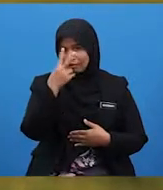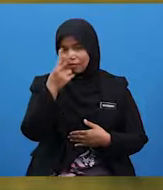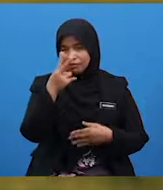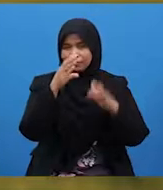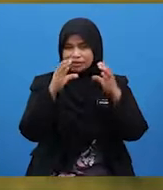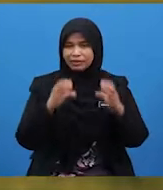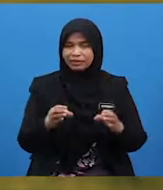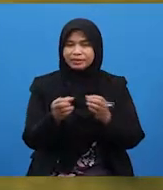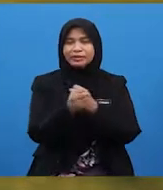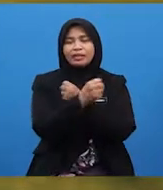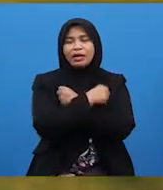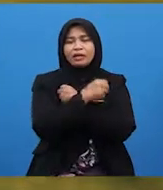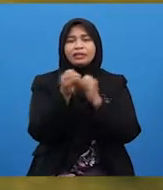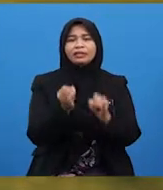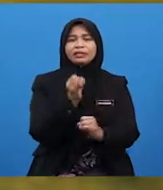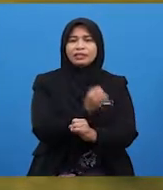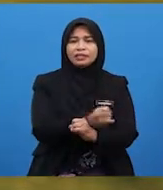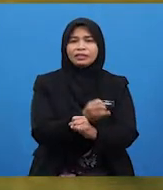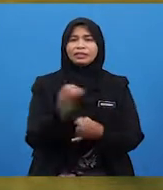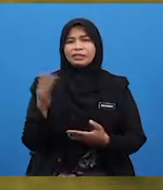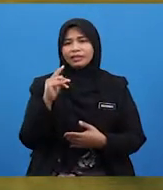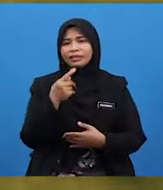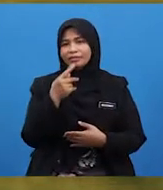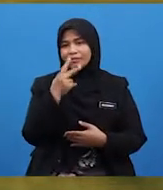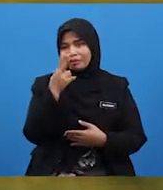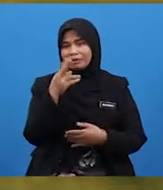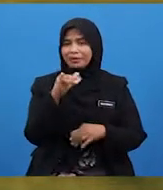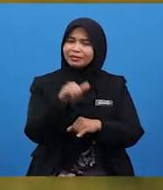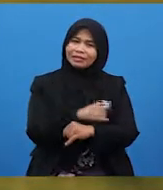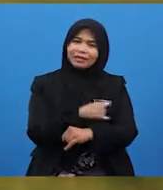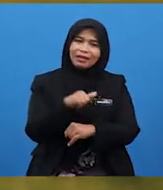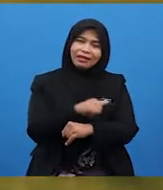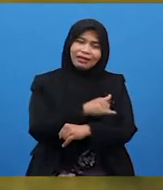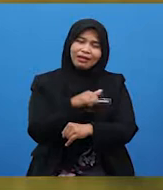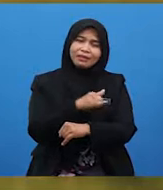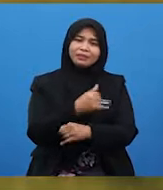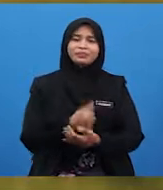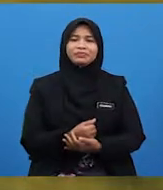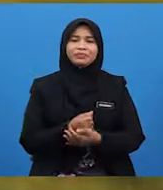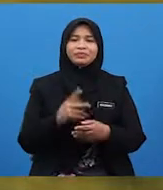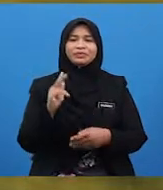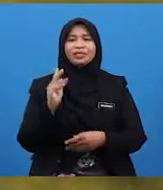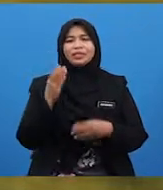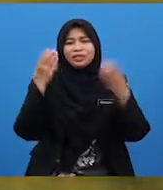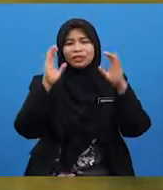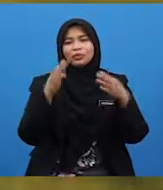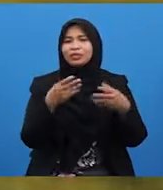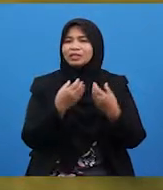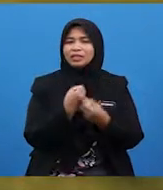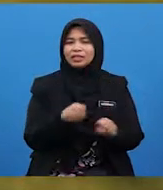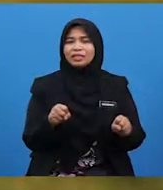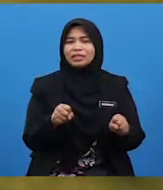cara-cara menyayangi jiran, mari kita bersyair. Cikgu telah menyediakan sebuah syair yang